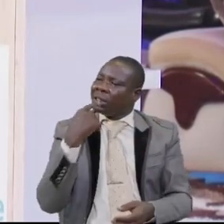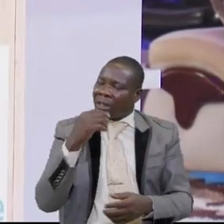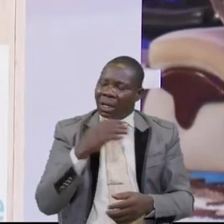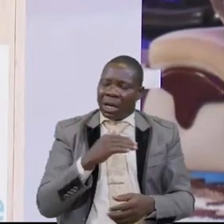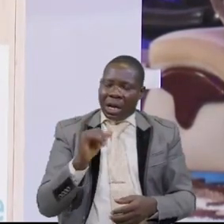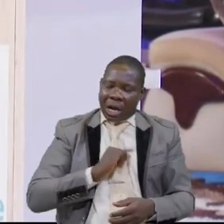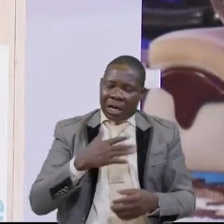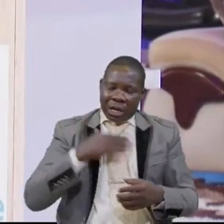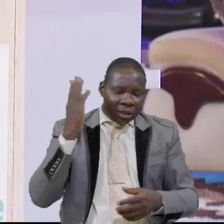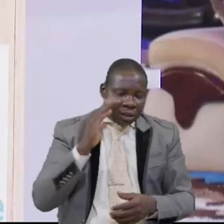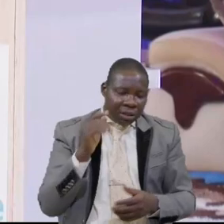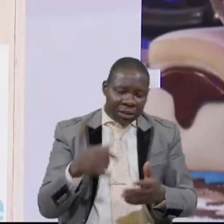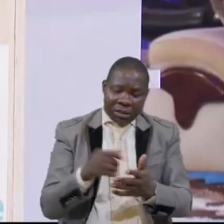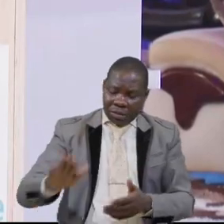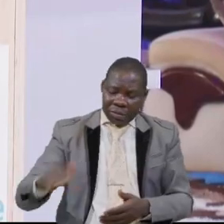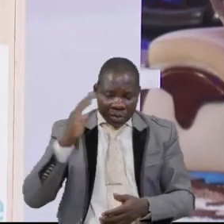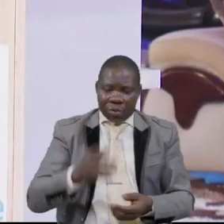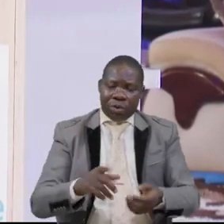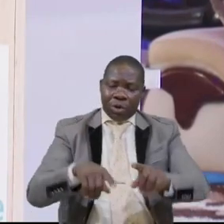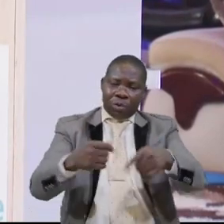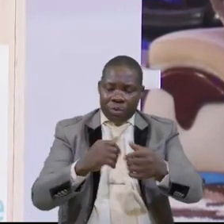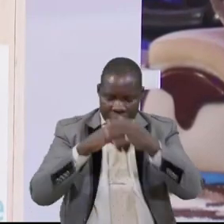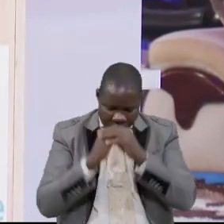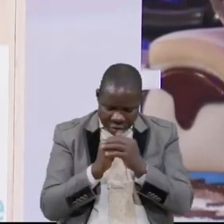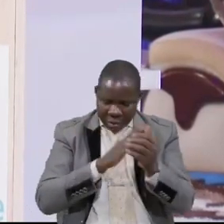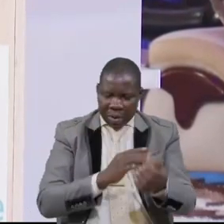nous reviendrons vers vous.